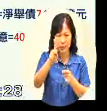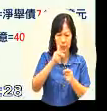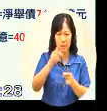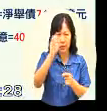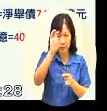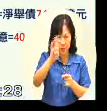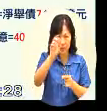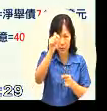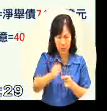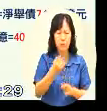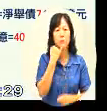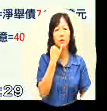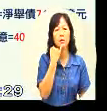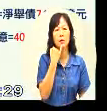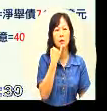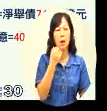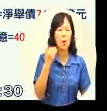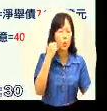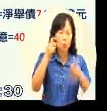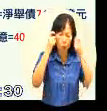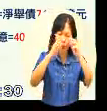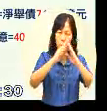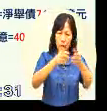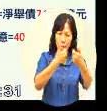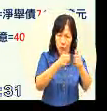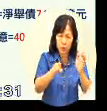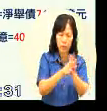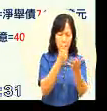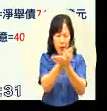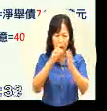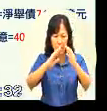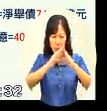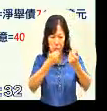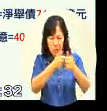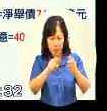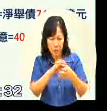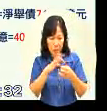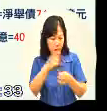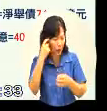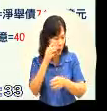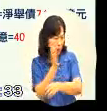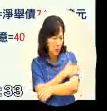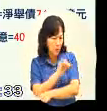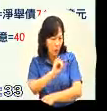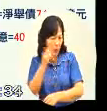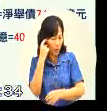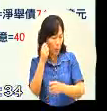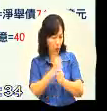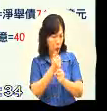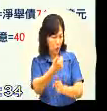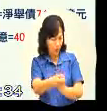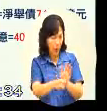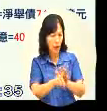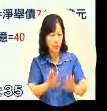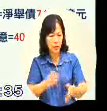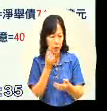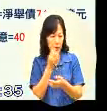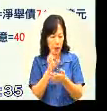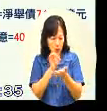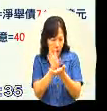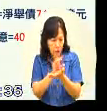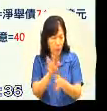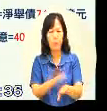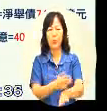说，如果高雄市议会的议员认为陈菊市长执政不错，今年的税出完全都不删，完全都不删